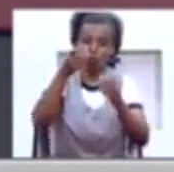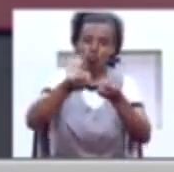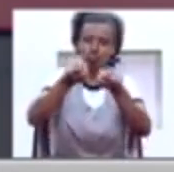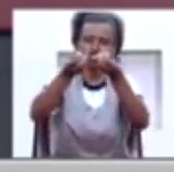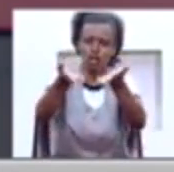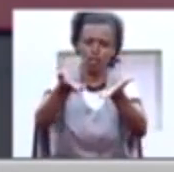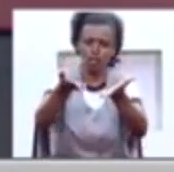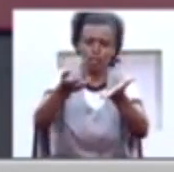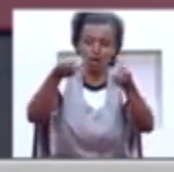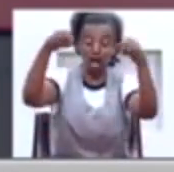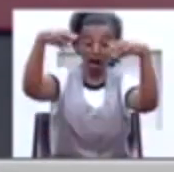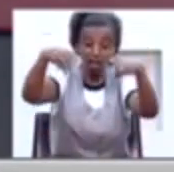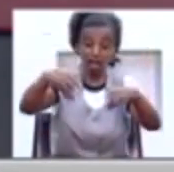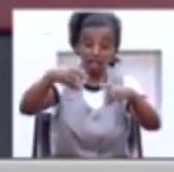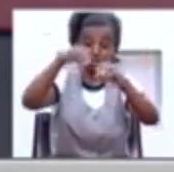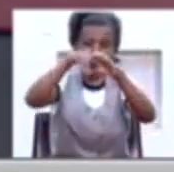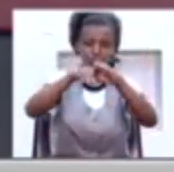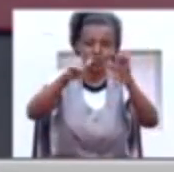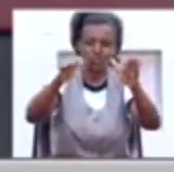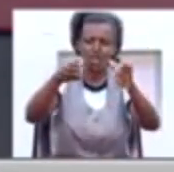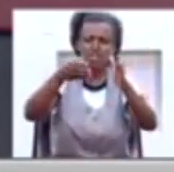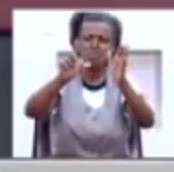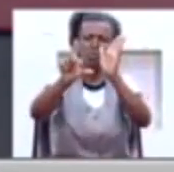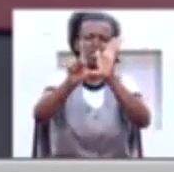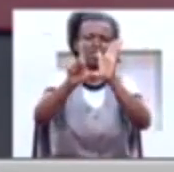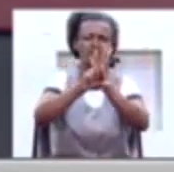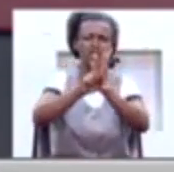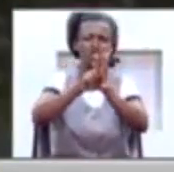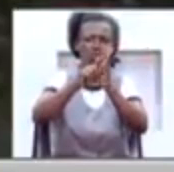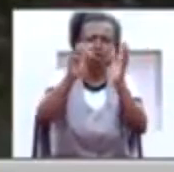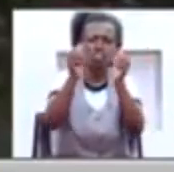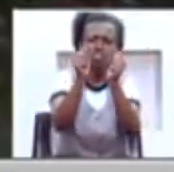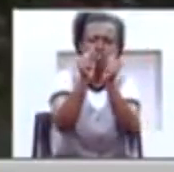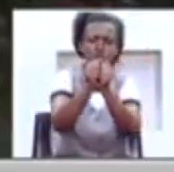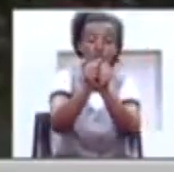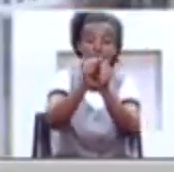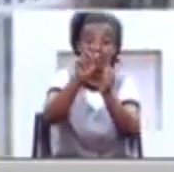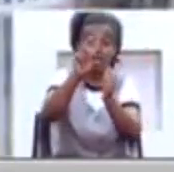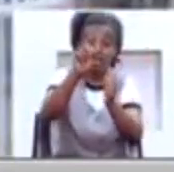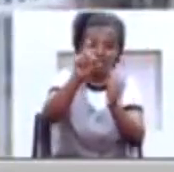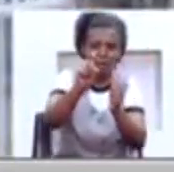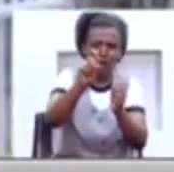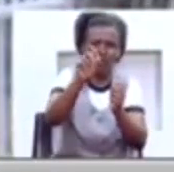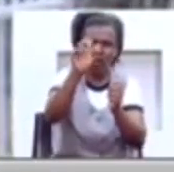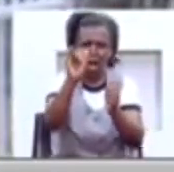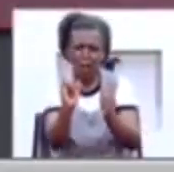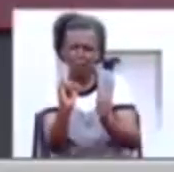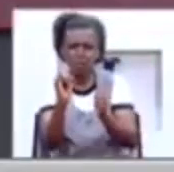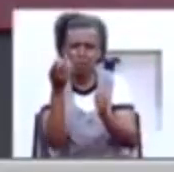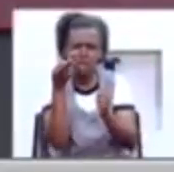rugufi agaragaza muri rusange icyo avuga muri ayo mategeko 10 y'abahutu uvuga ko umuhutu n'umututsi nta sano n'imwe